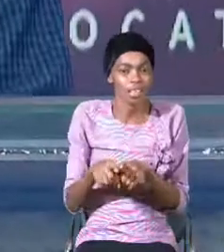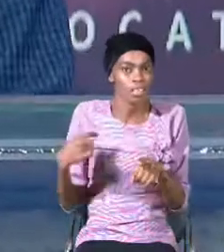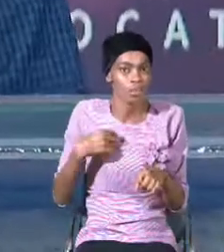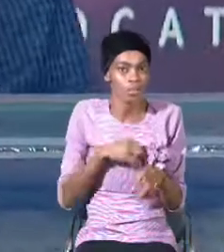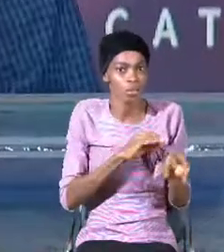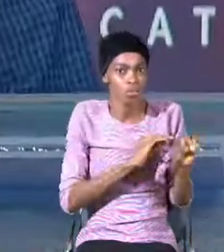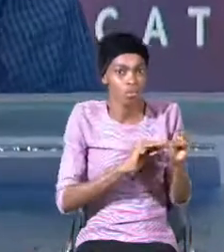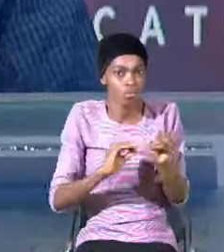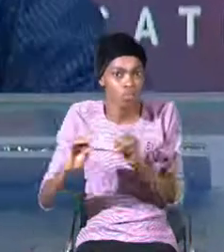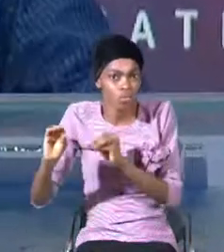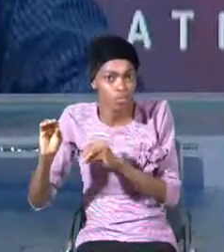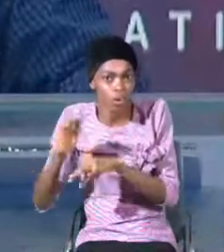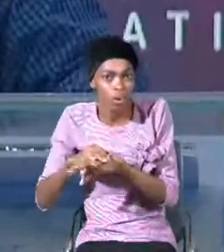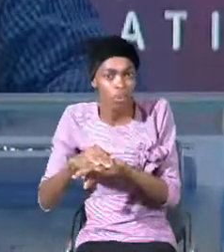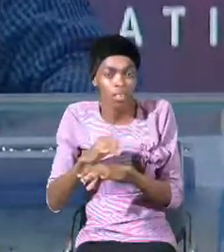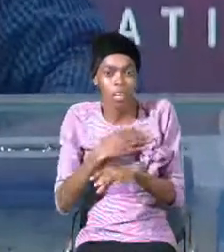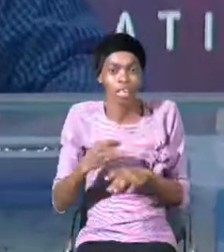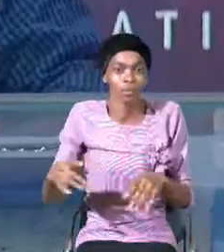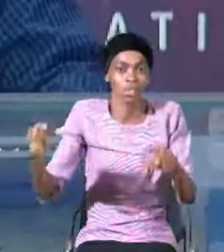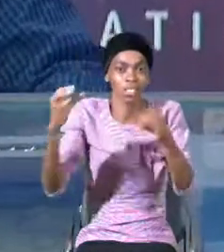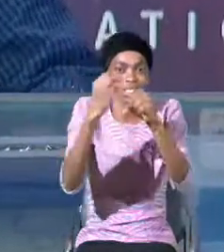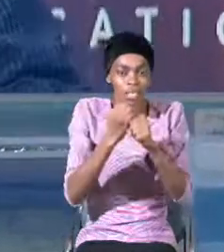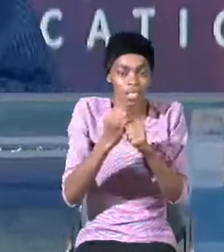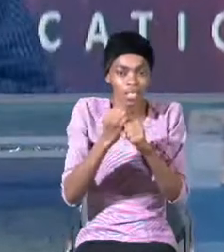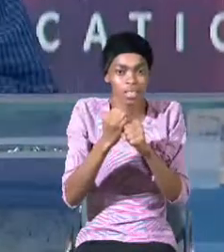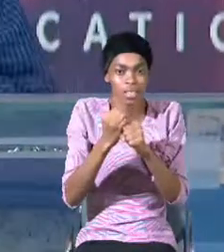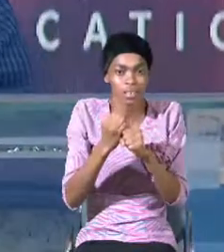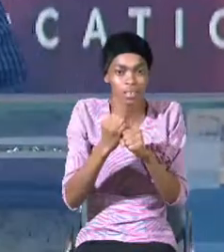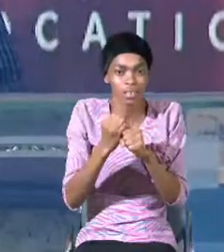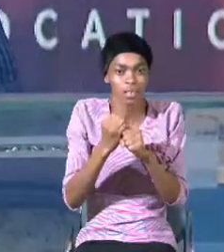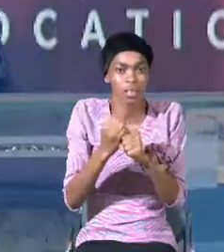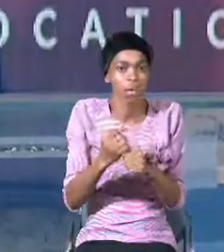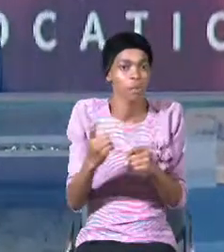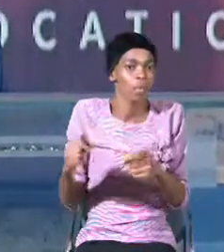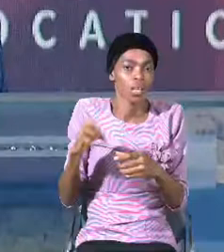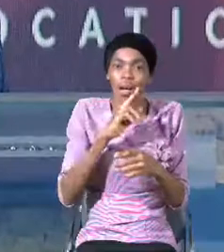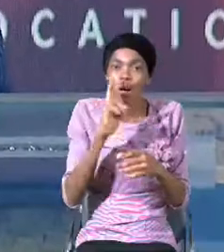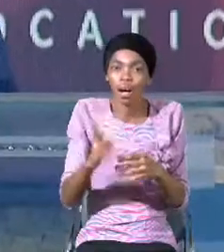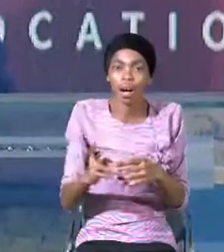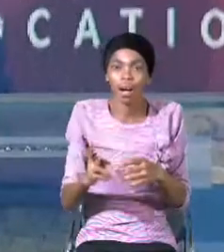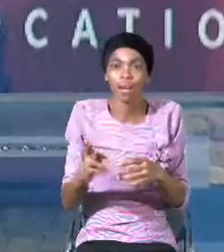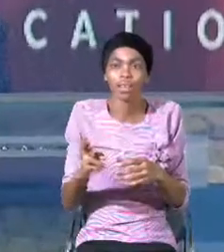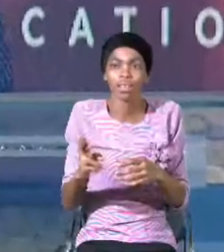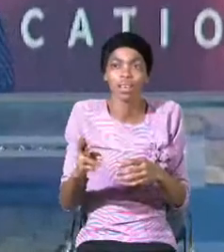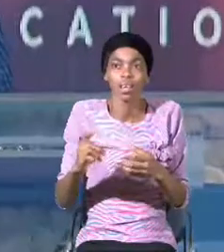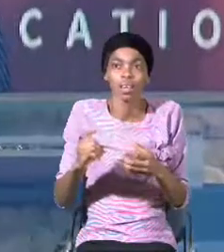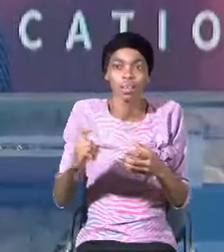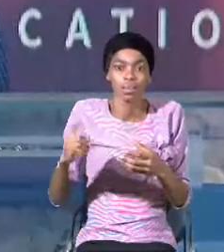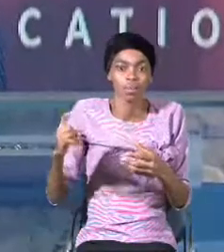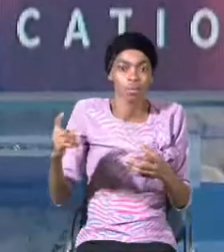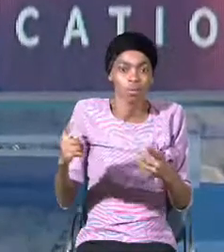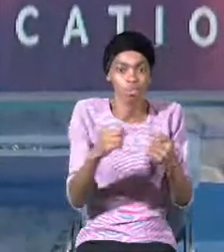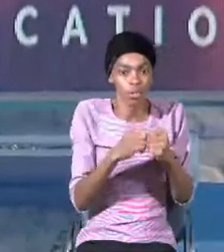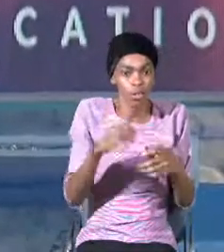Comme nous avançons et nous sommes impliqués dans la mission envers les hommes.